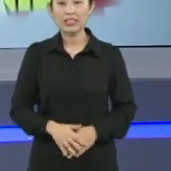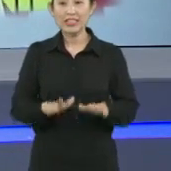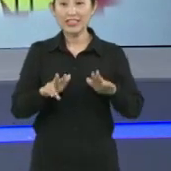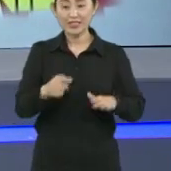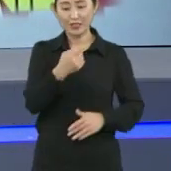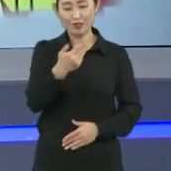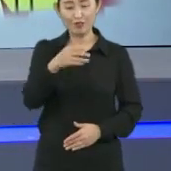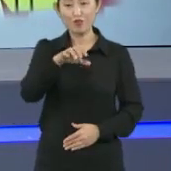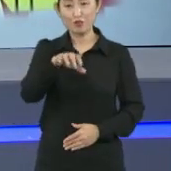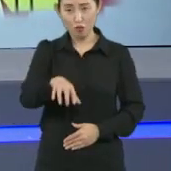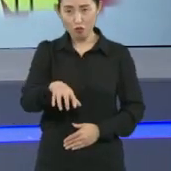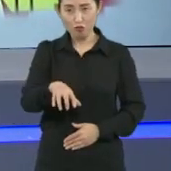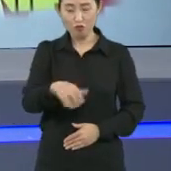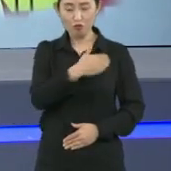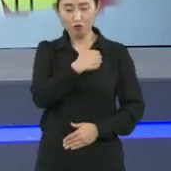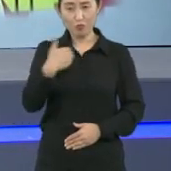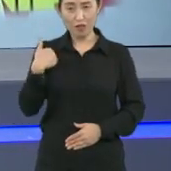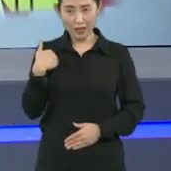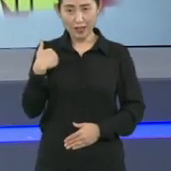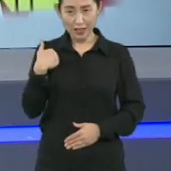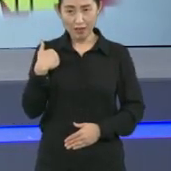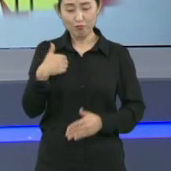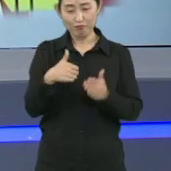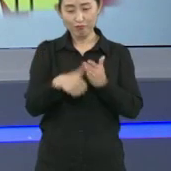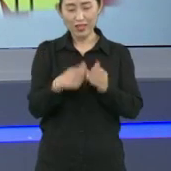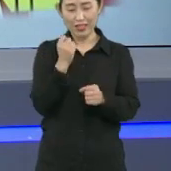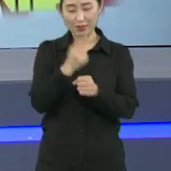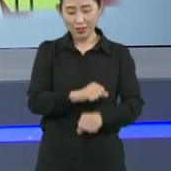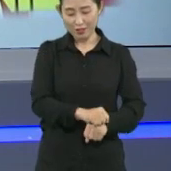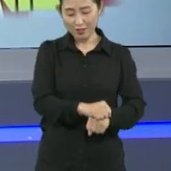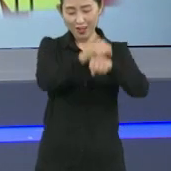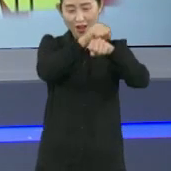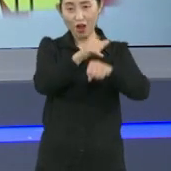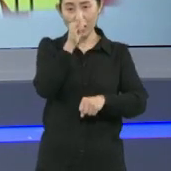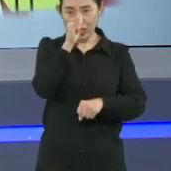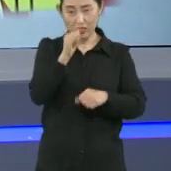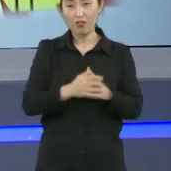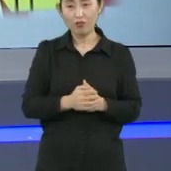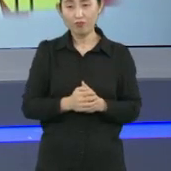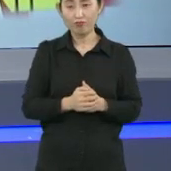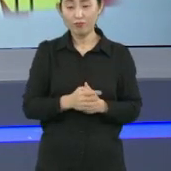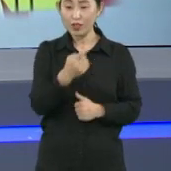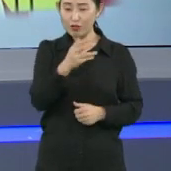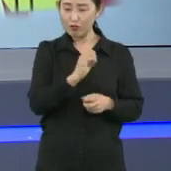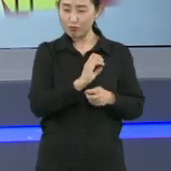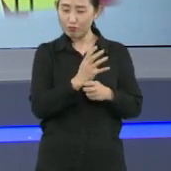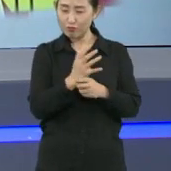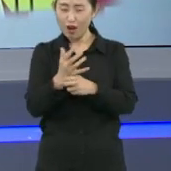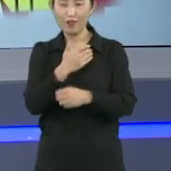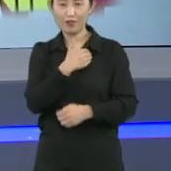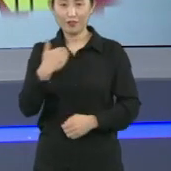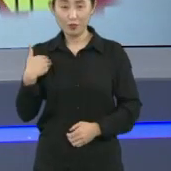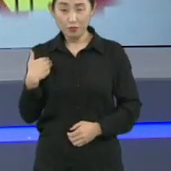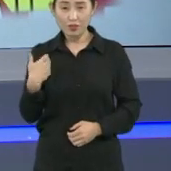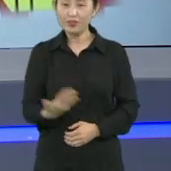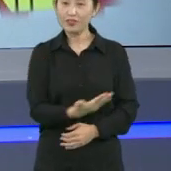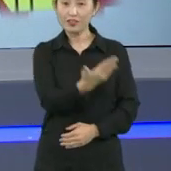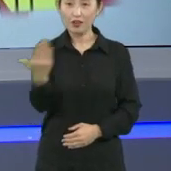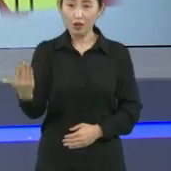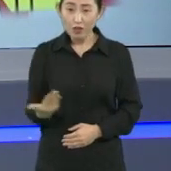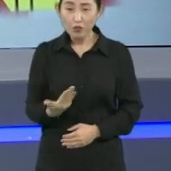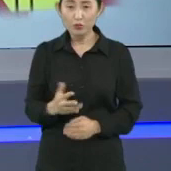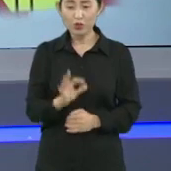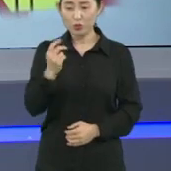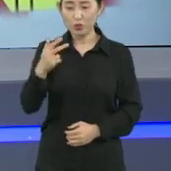다행히 소방서에서는 충분한 양의 요소수를 미리 확보해 놓아 소방차 출동에는 이상이 없습니다. 시민 여러분들께서는